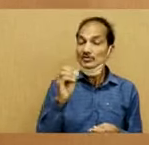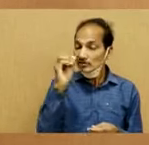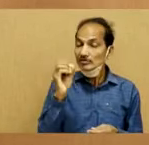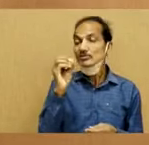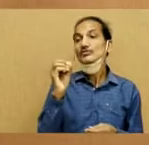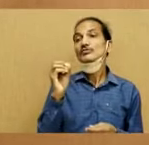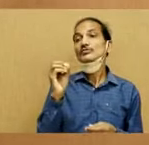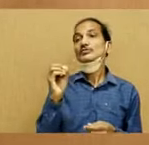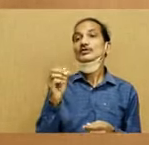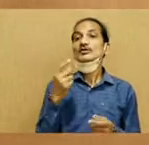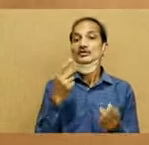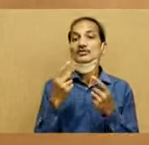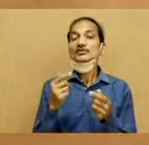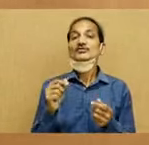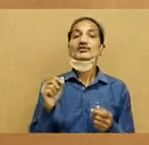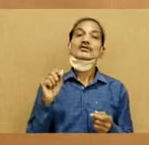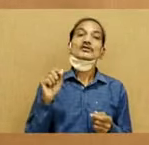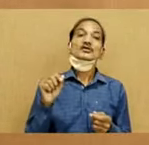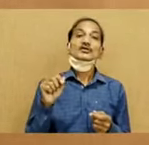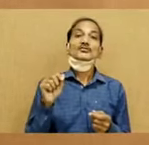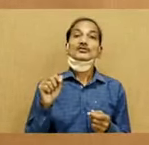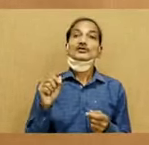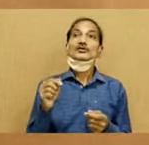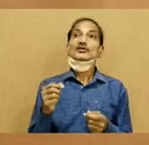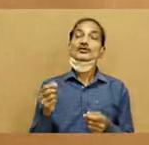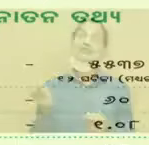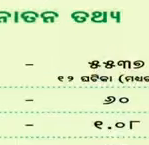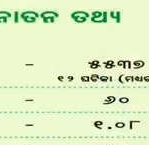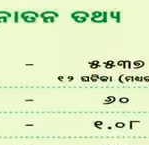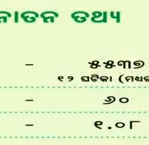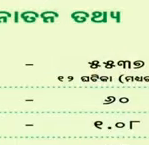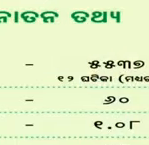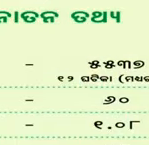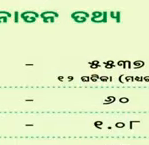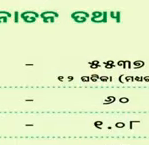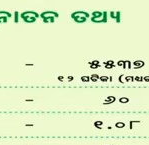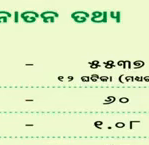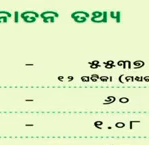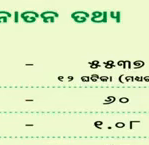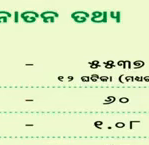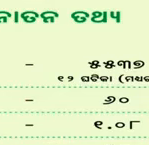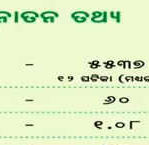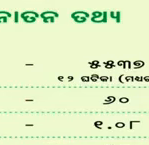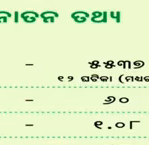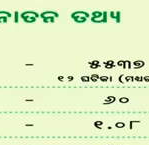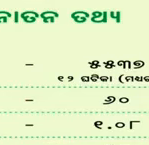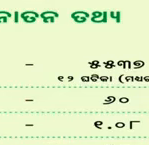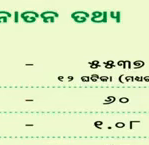ଓଡ଼ିଶାରେ ଏପର୍ଯ୍ୟନ୍ତ ଆମର କାଲି ମଧ୍ୟରାତ୍ରି ସୁଦ୍ଧା ନମୁନା ମିଳିଛି 5